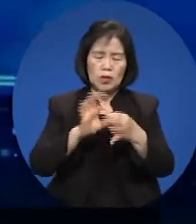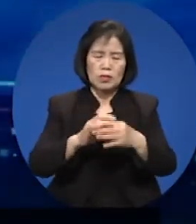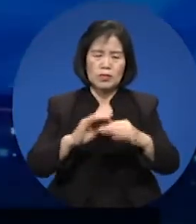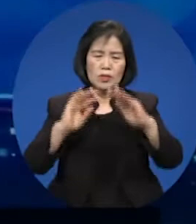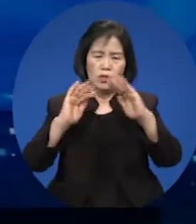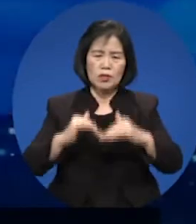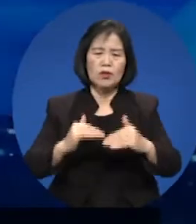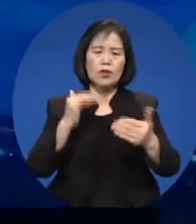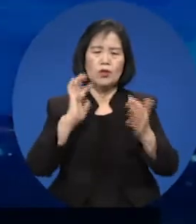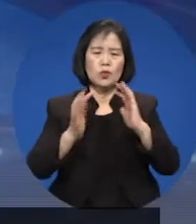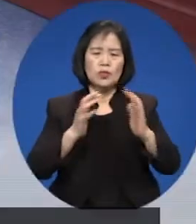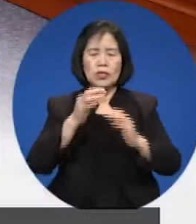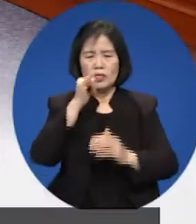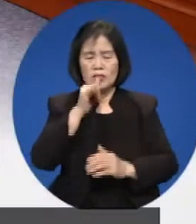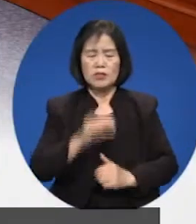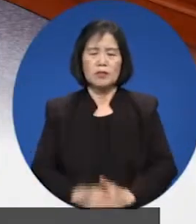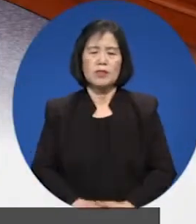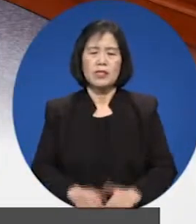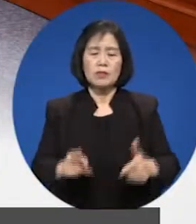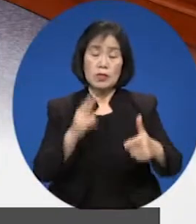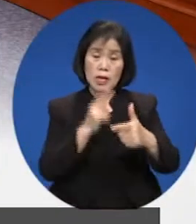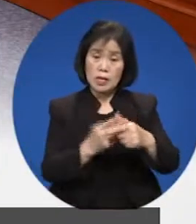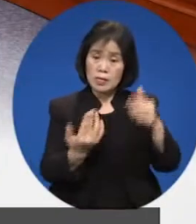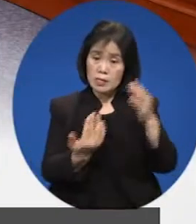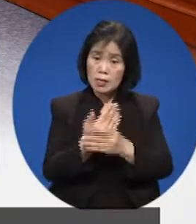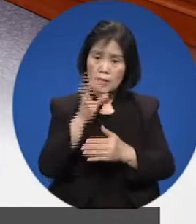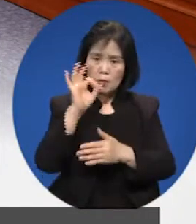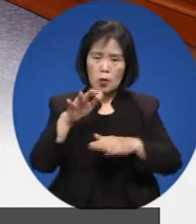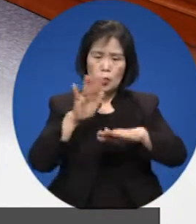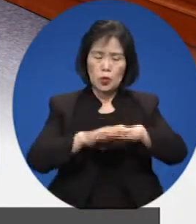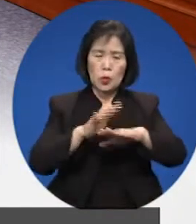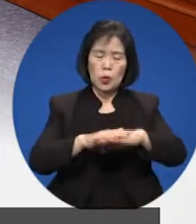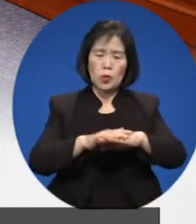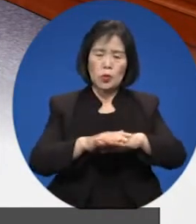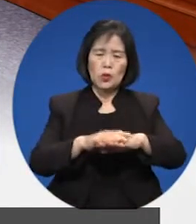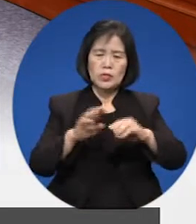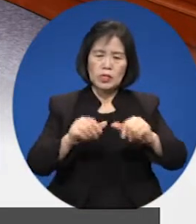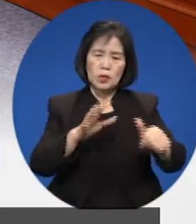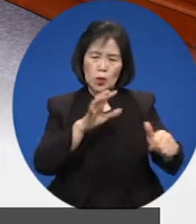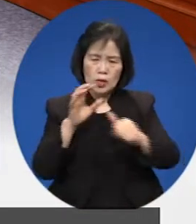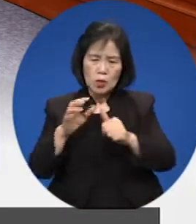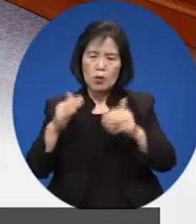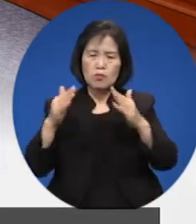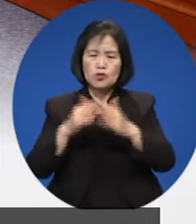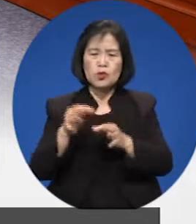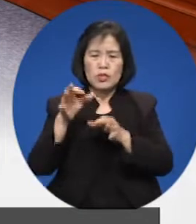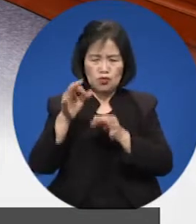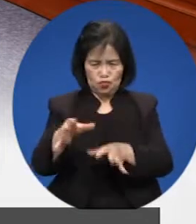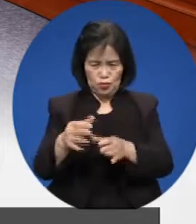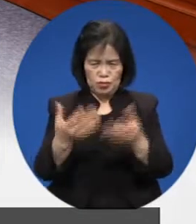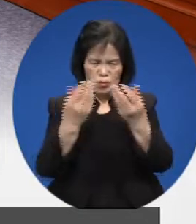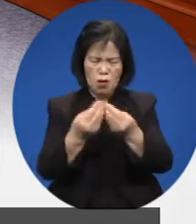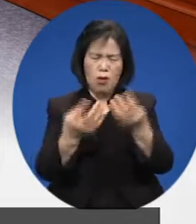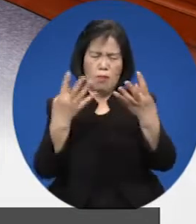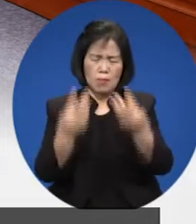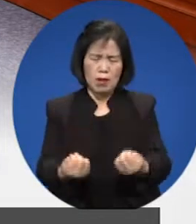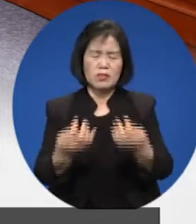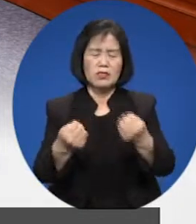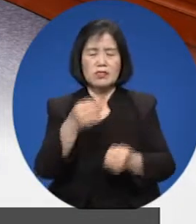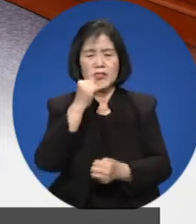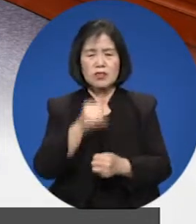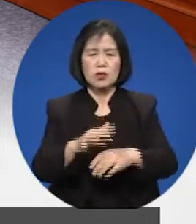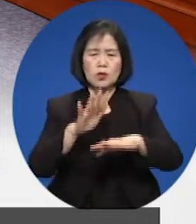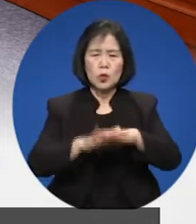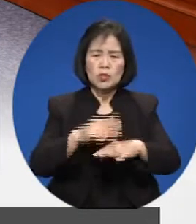이런 이게 나오는데 이번 lh 사퇴를 보면은 요 농지를 활용한 부동산 투기에 사례가 상단 합니다 그렇기 때문에 농지